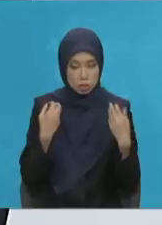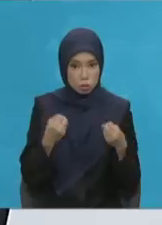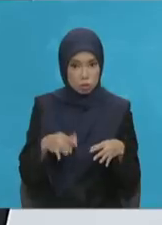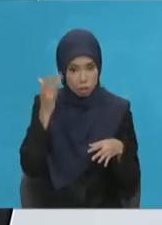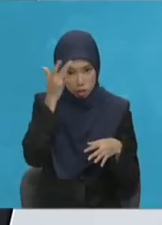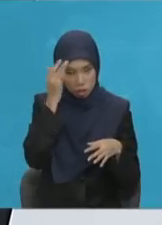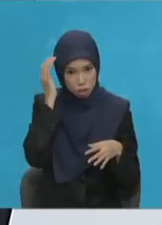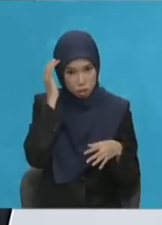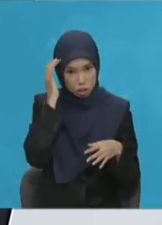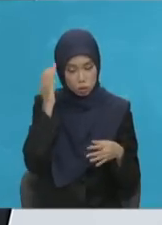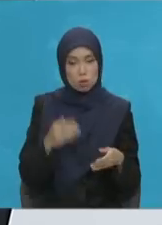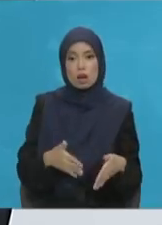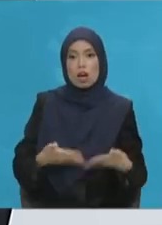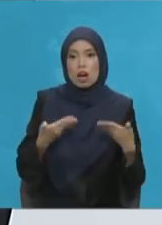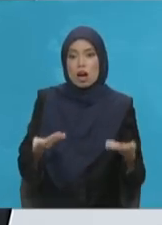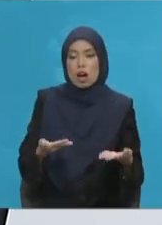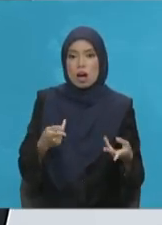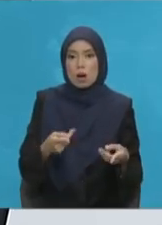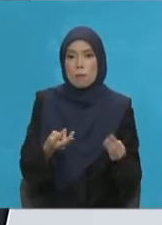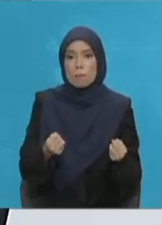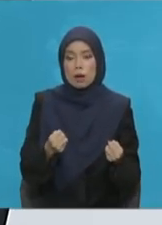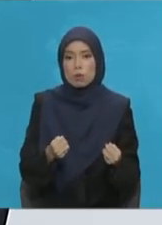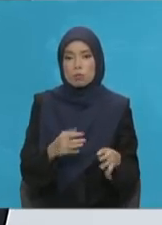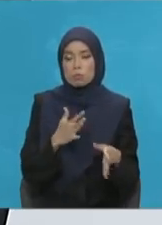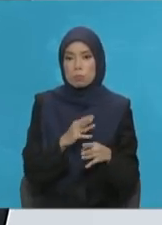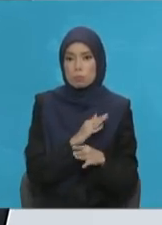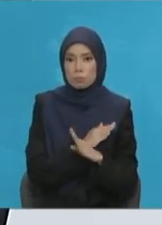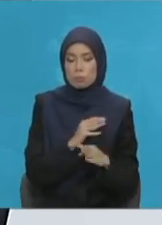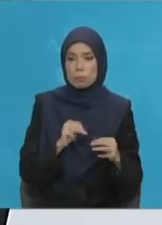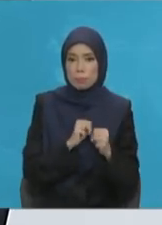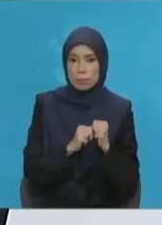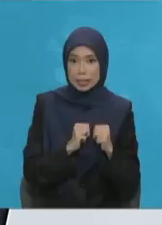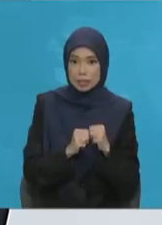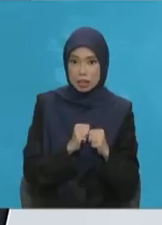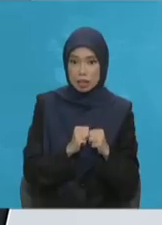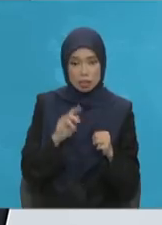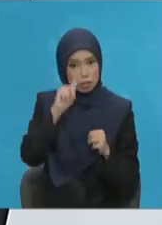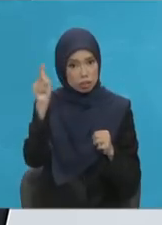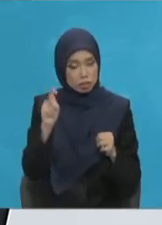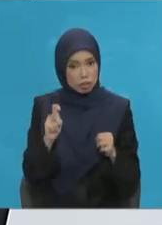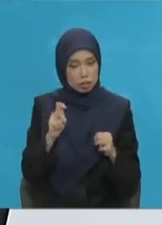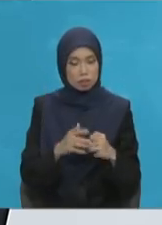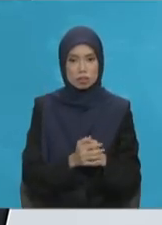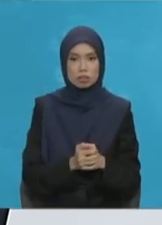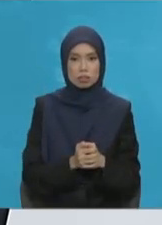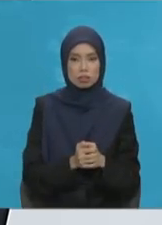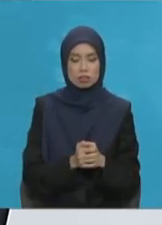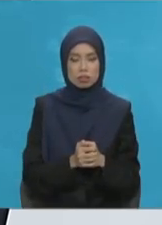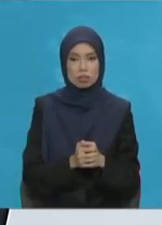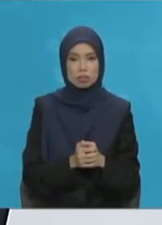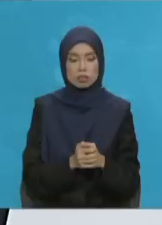begitu juga jangan diambil remeh perkara yang tidak patut